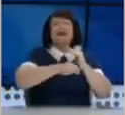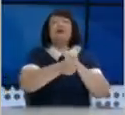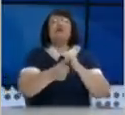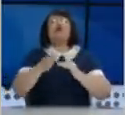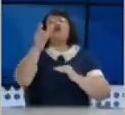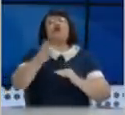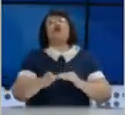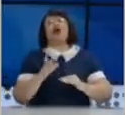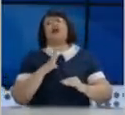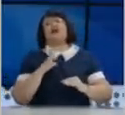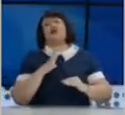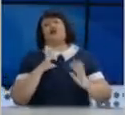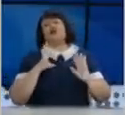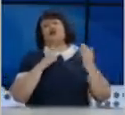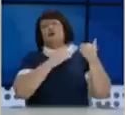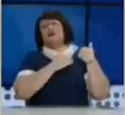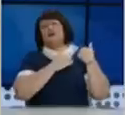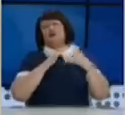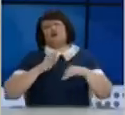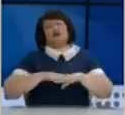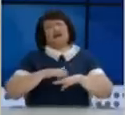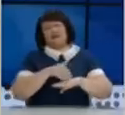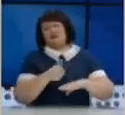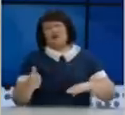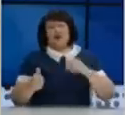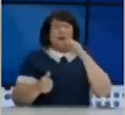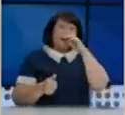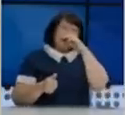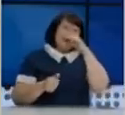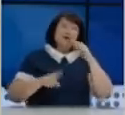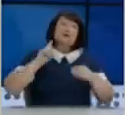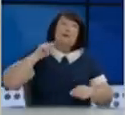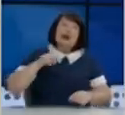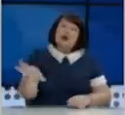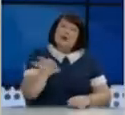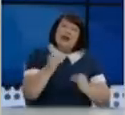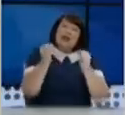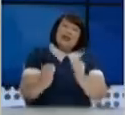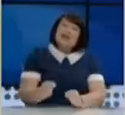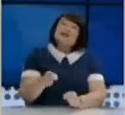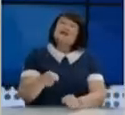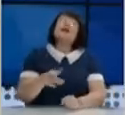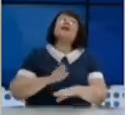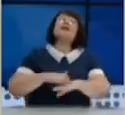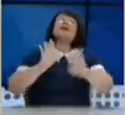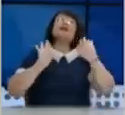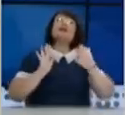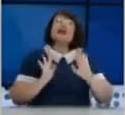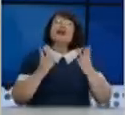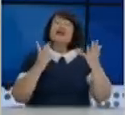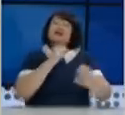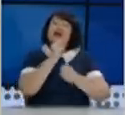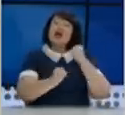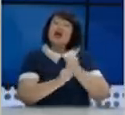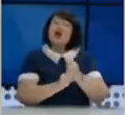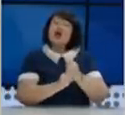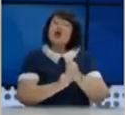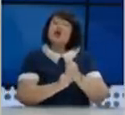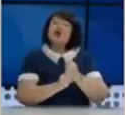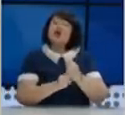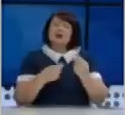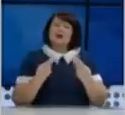σταθμάρχης. Όχι αυτός που τον διόρισε παράνομα στη θέση του, ούτε αυτοί που 7 χρόνια άφηναν τα